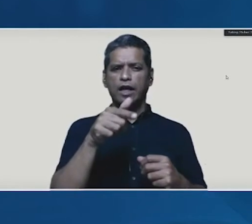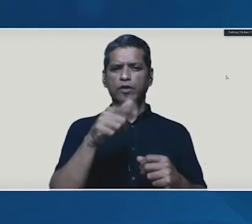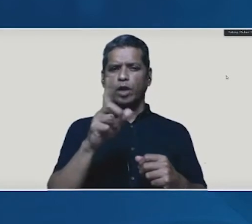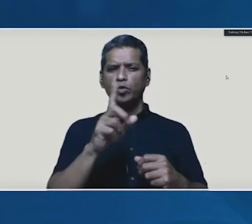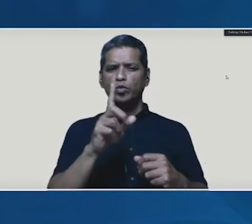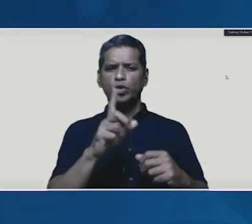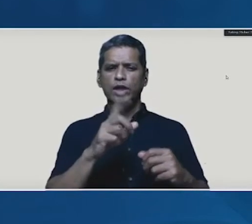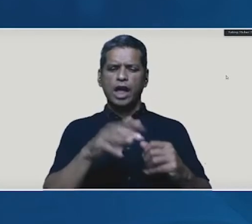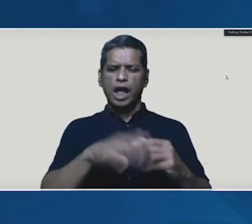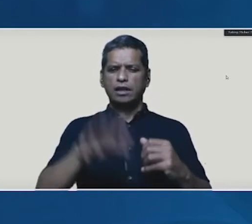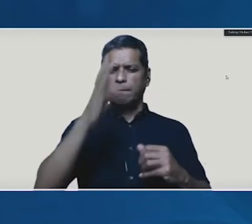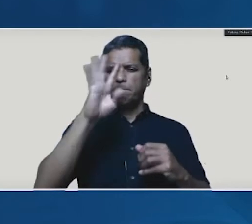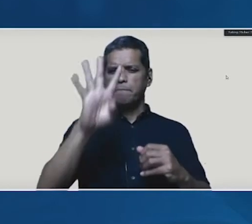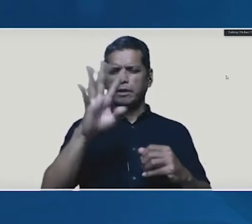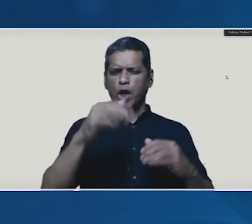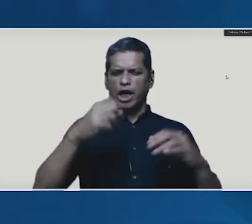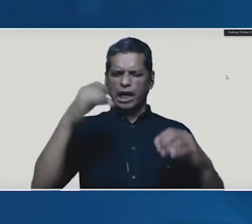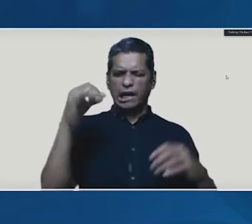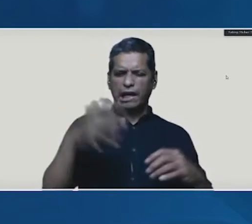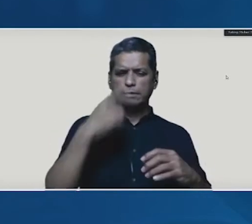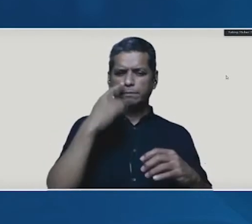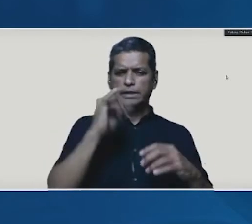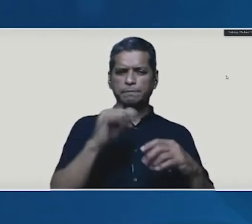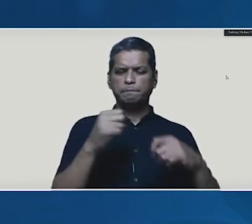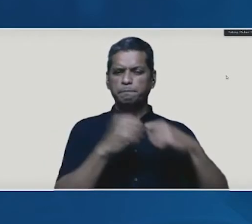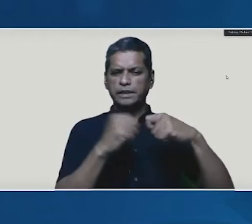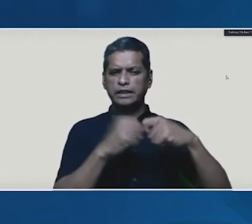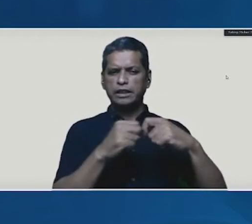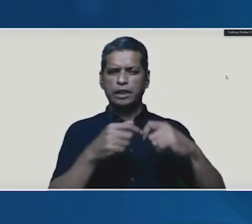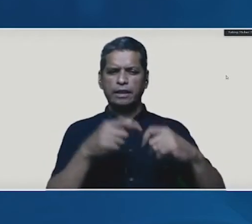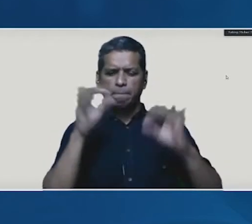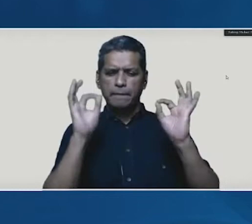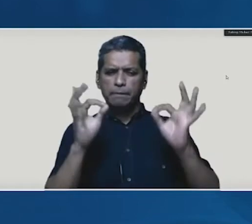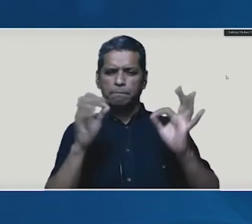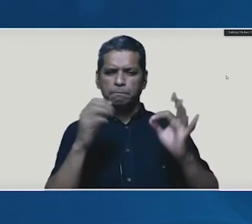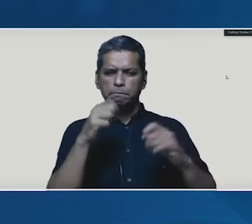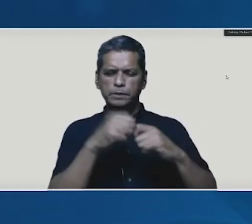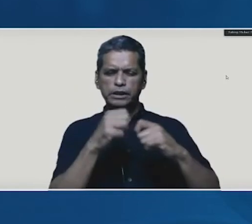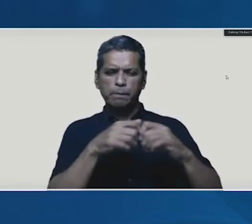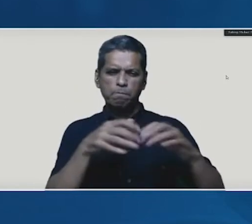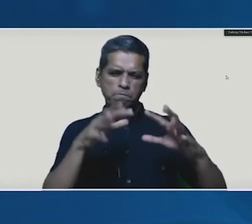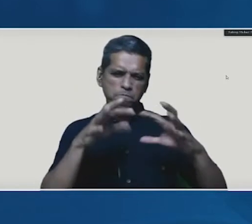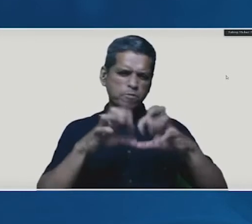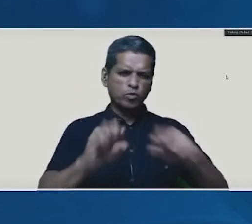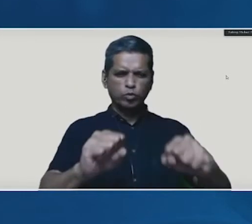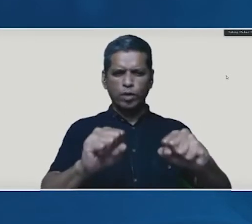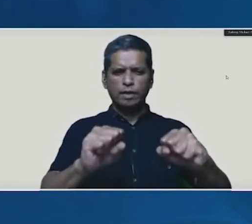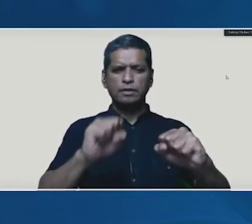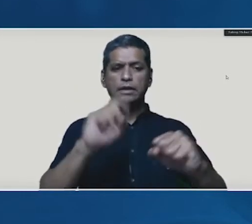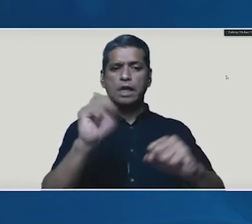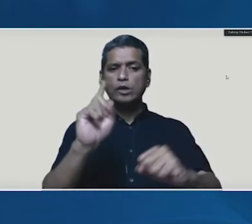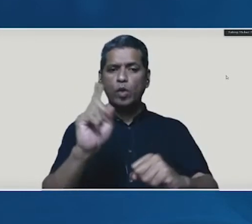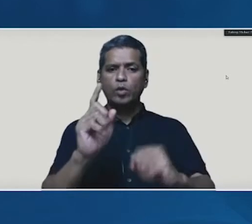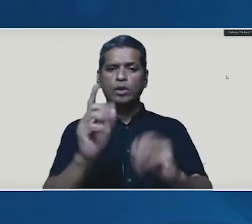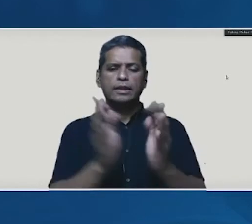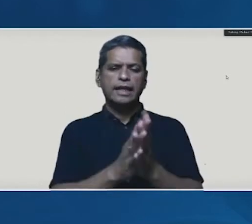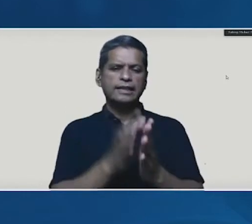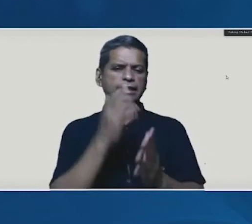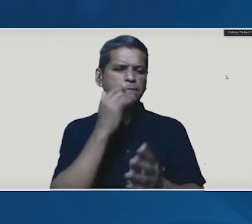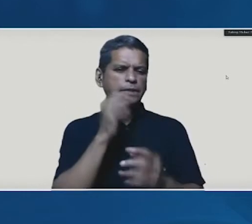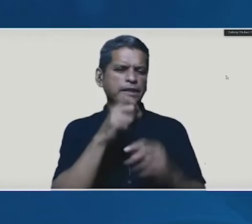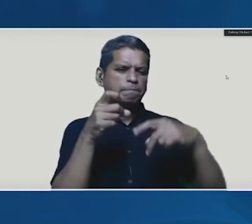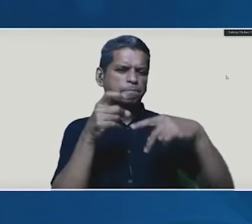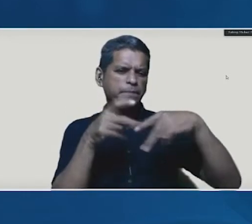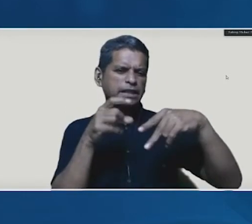menghancurkan segala sesuatu seperti besi yang menghancurkan maka kerajaan itu akan menemukan dan